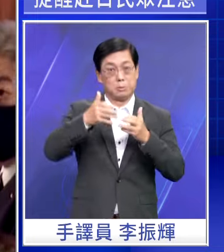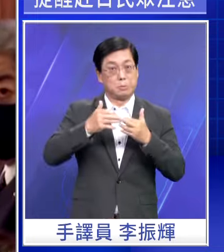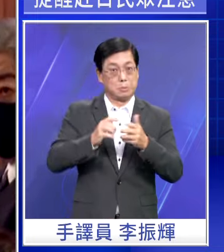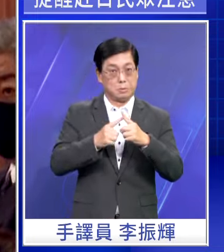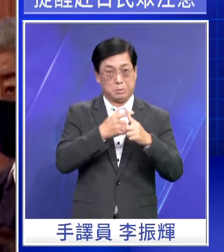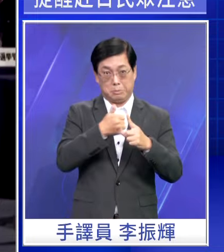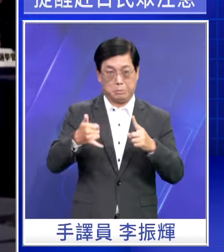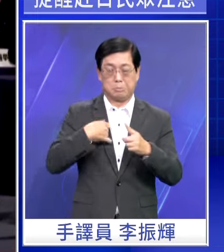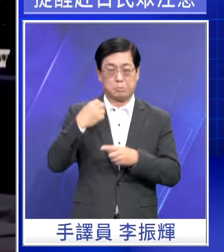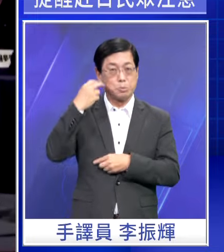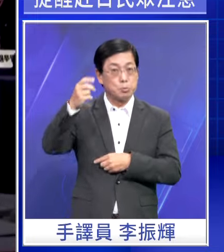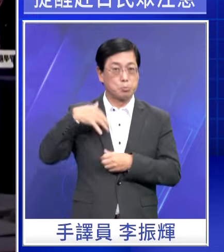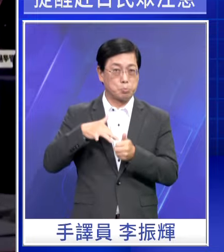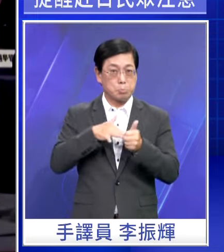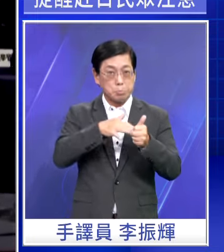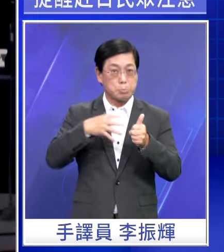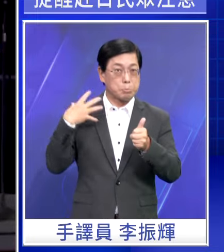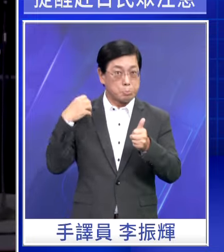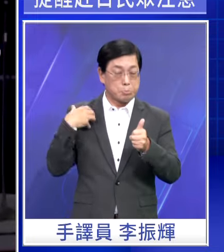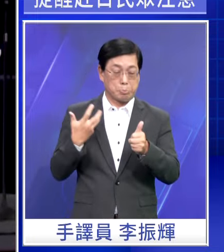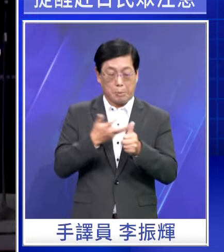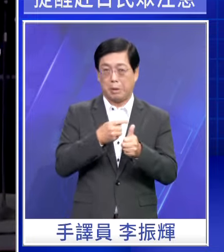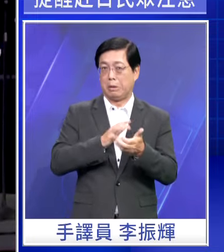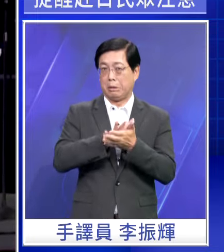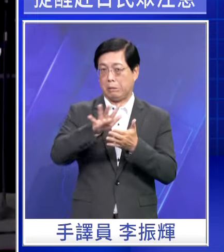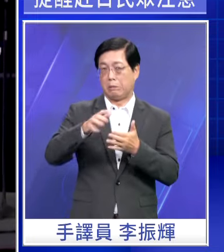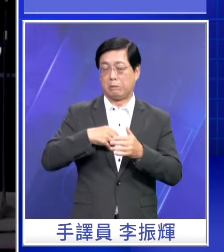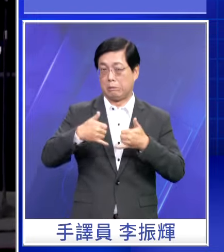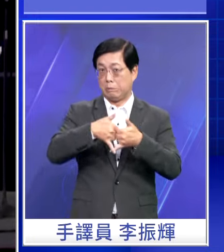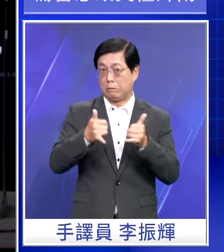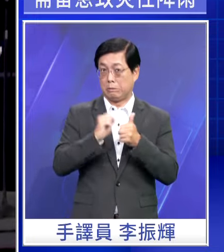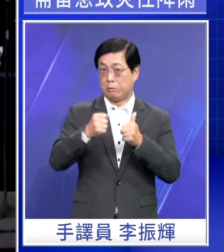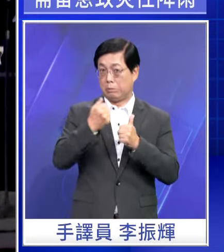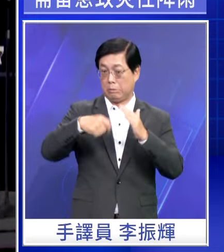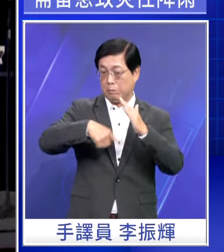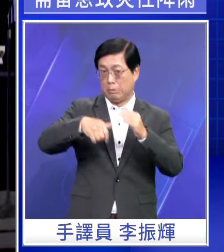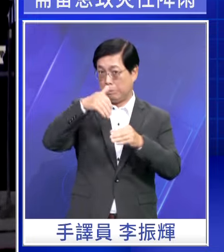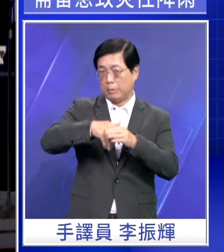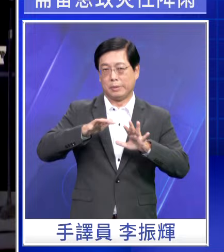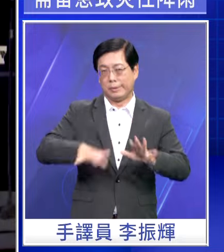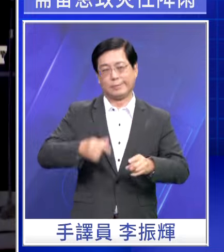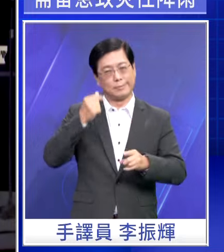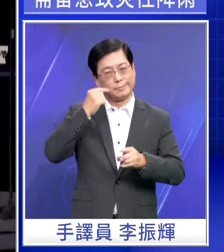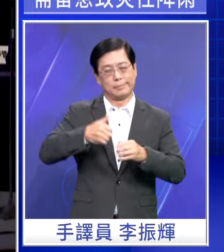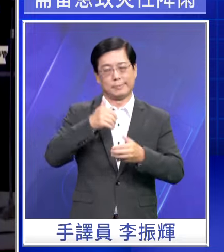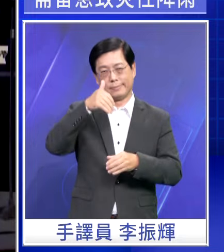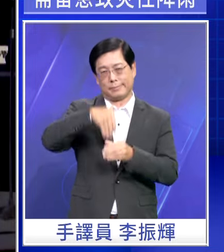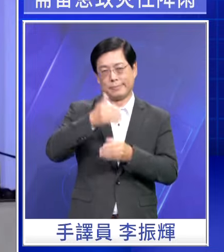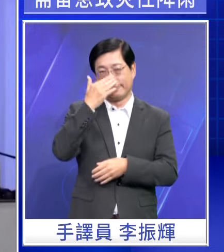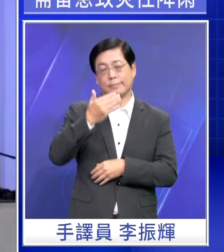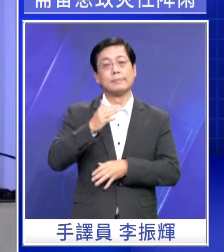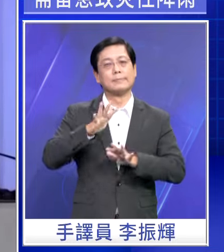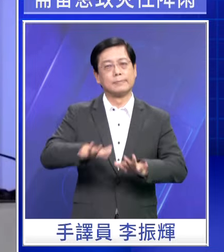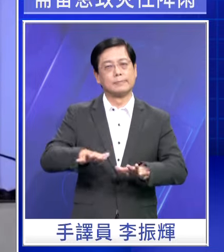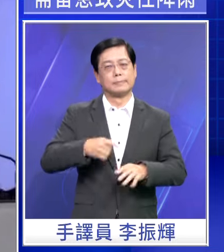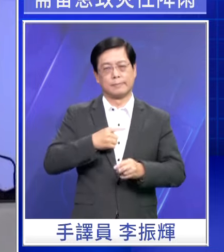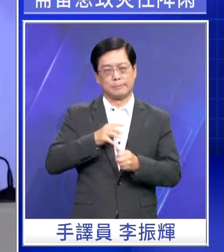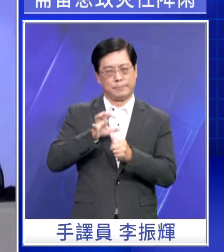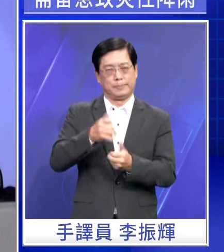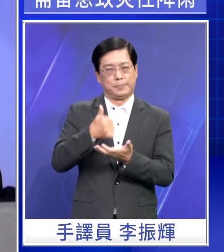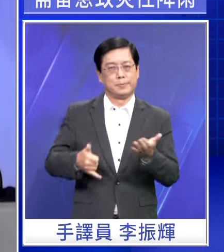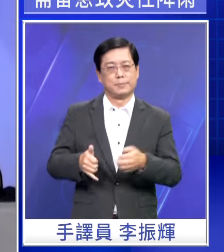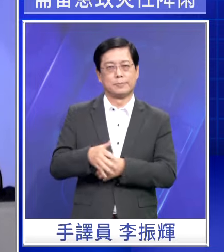心，若岸田继续带领自民党，下次众议院选举，现在的政府将无法胜选，因此出现逼宫声